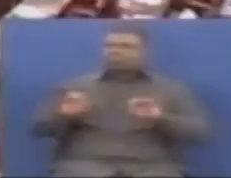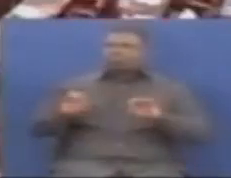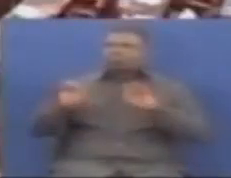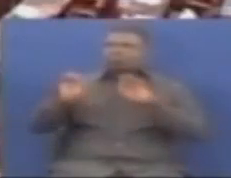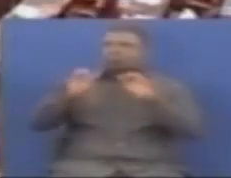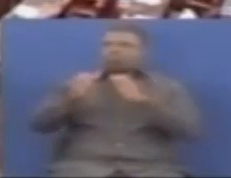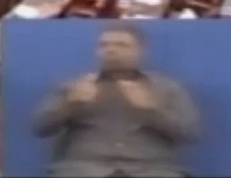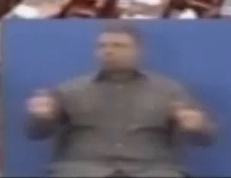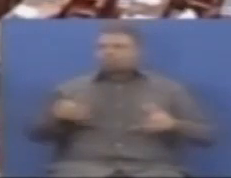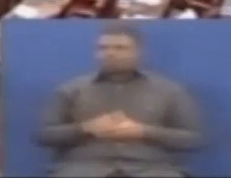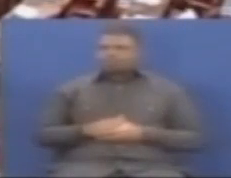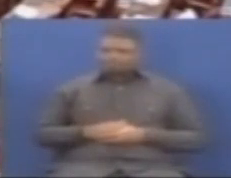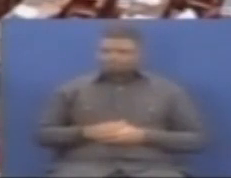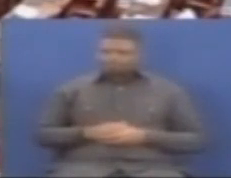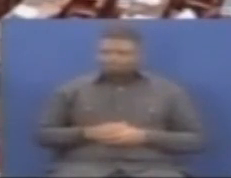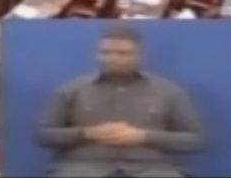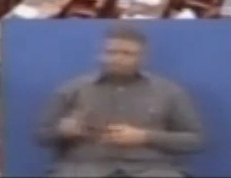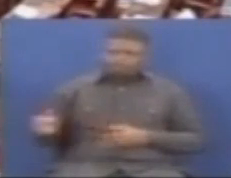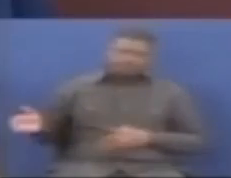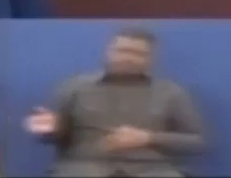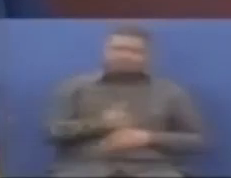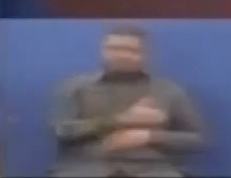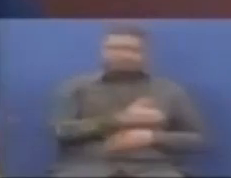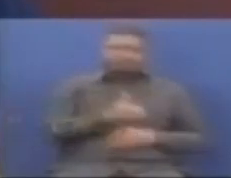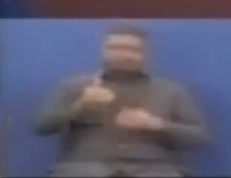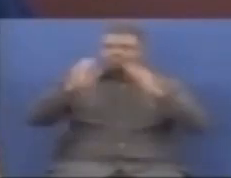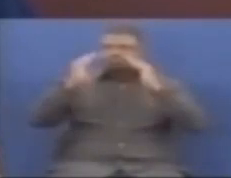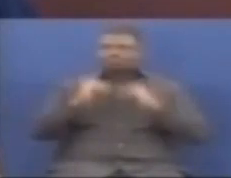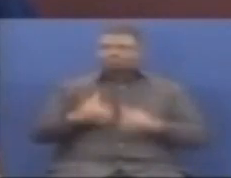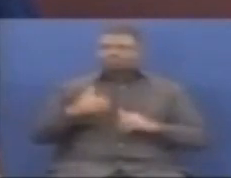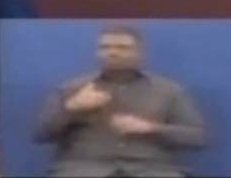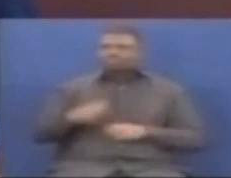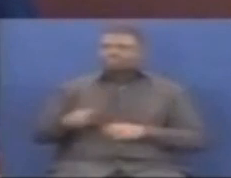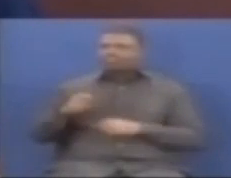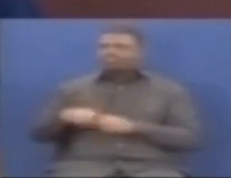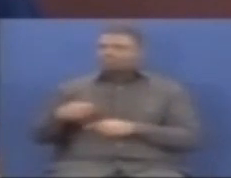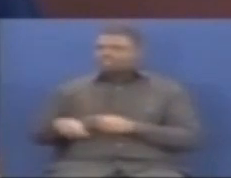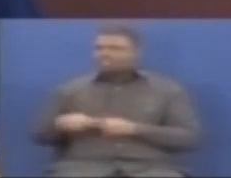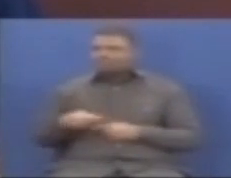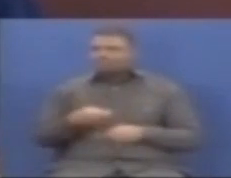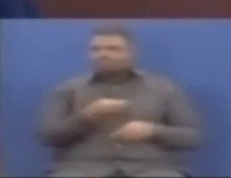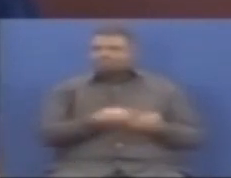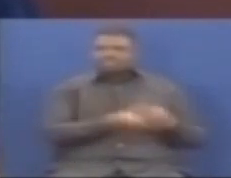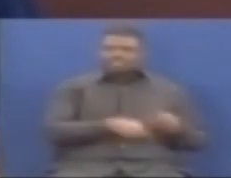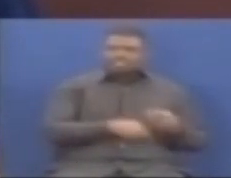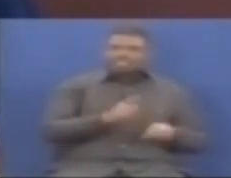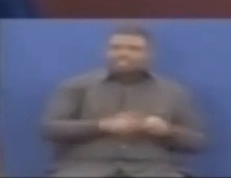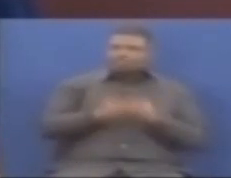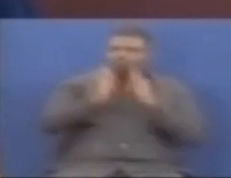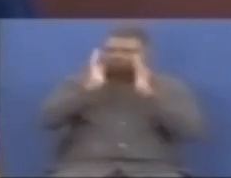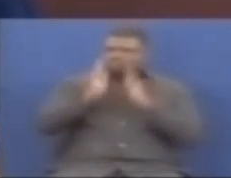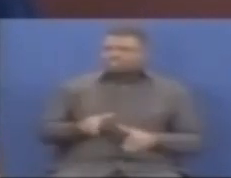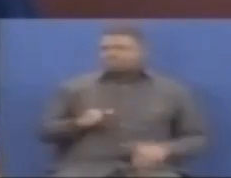ya kiasi kile, kwa hiyo hali yake imekuwa mbovu sana. Kila mara unafanyika ukarabati na barabara inaendelea kuwa mbovu. Sasa hatua gani